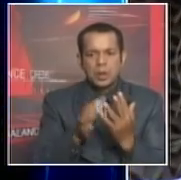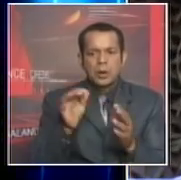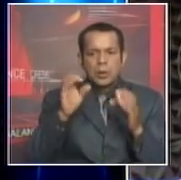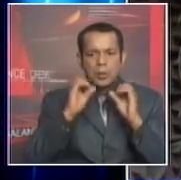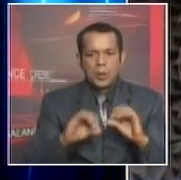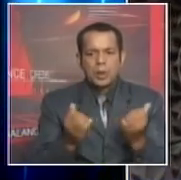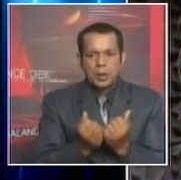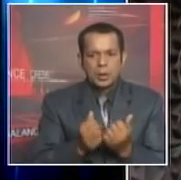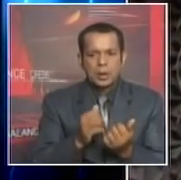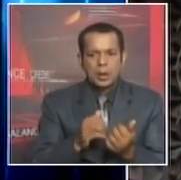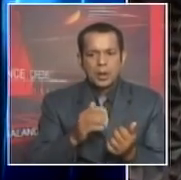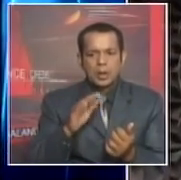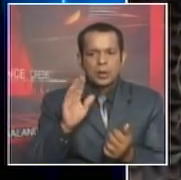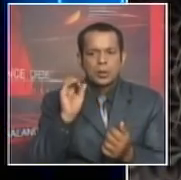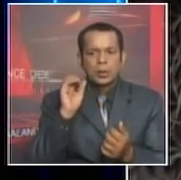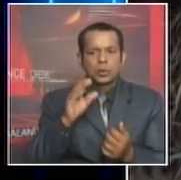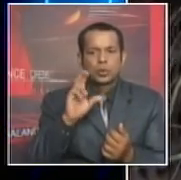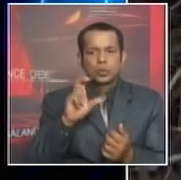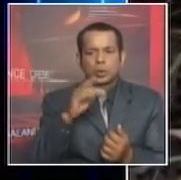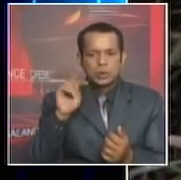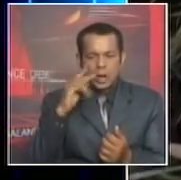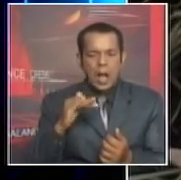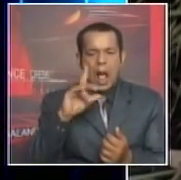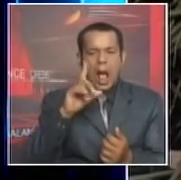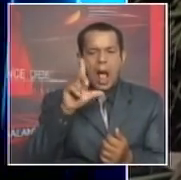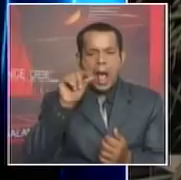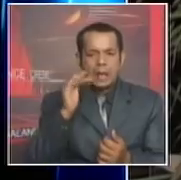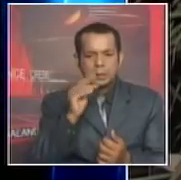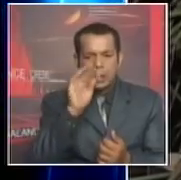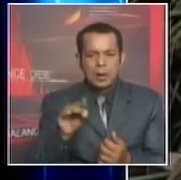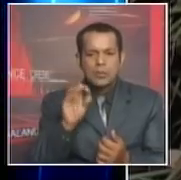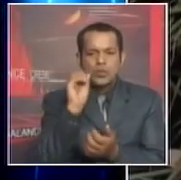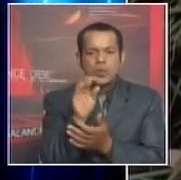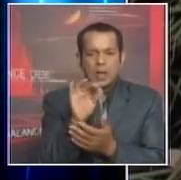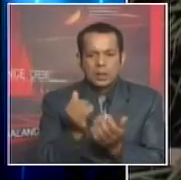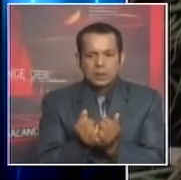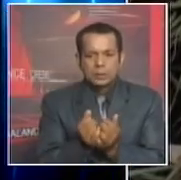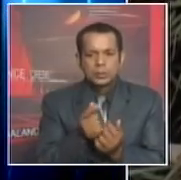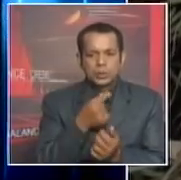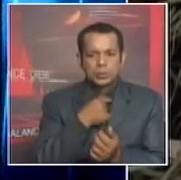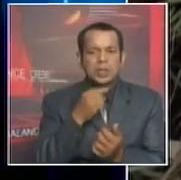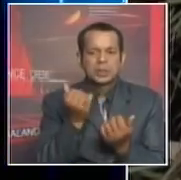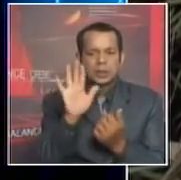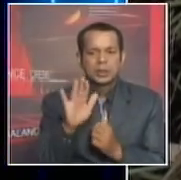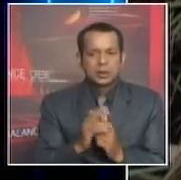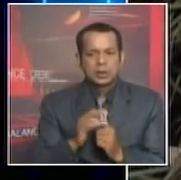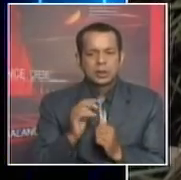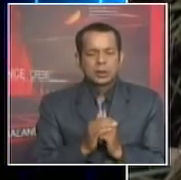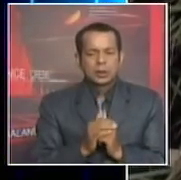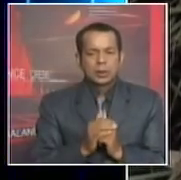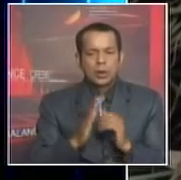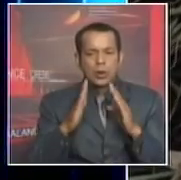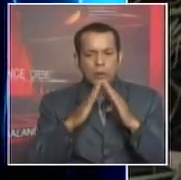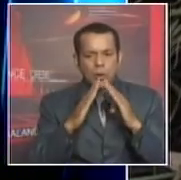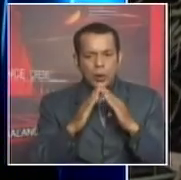हाम्रो दुष्ट आत्माहरू या पिसाचहरू आइरहेको हुन्छ भने यो लगाएपछि भाग्छ भन्ने हाम्रो झन् विश्वास छ। र यस्तै गरी